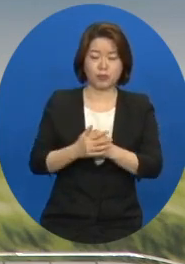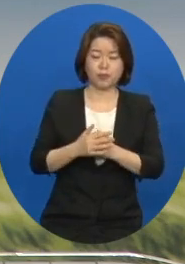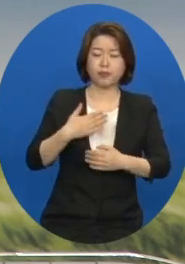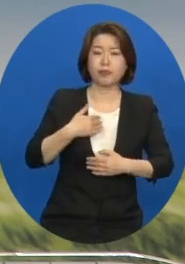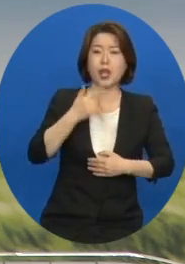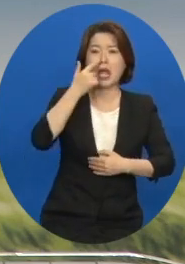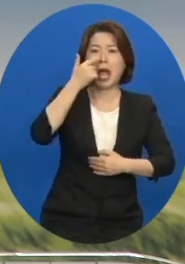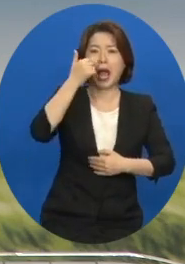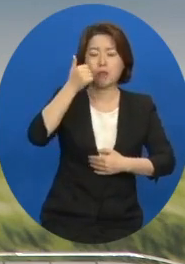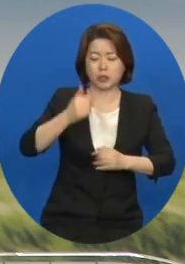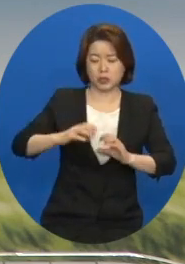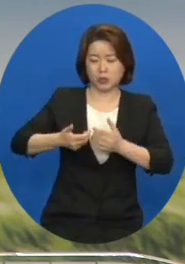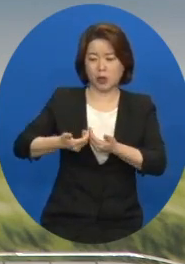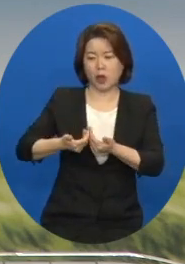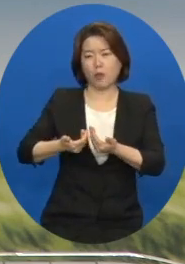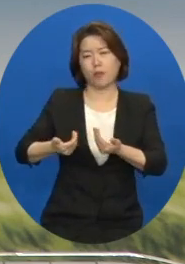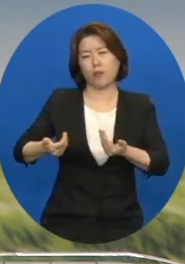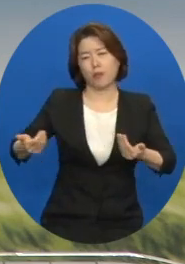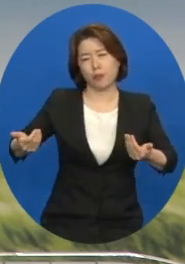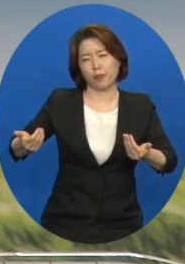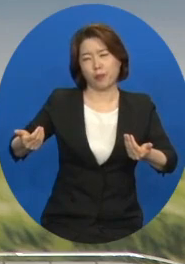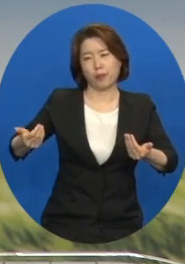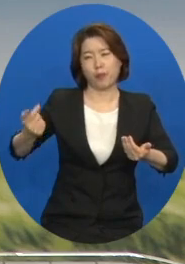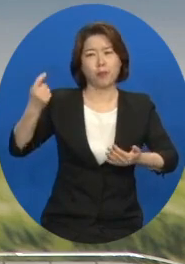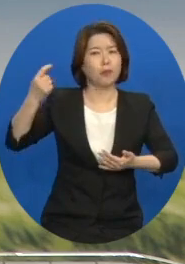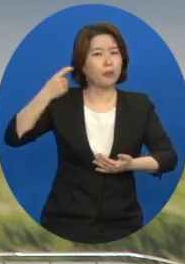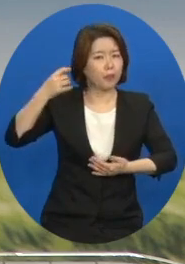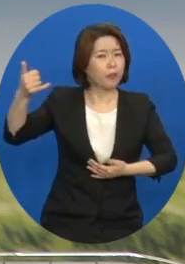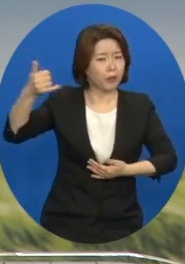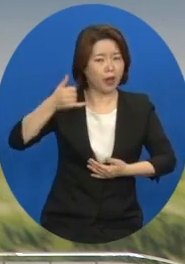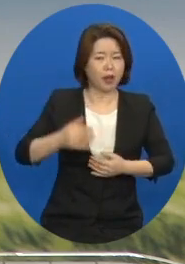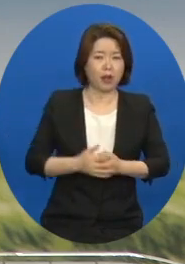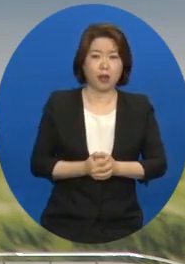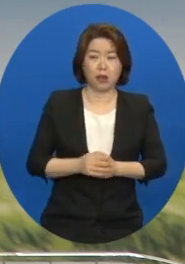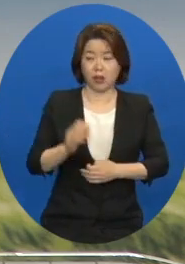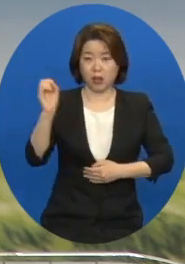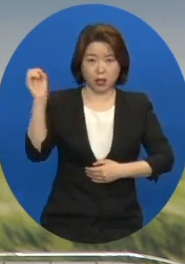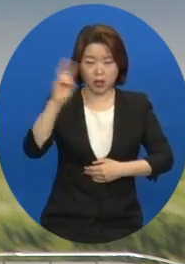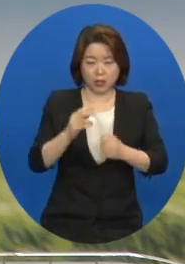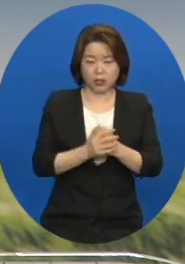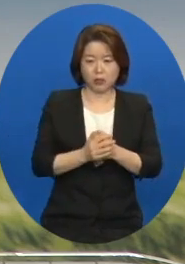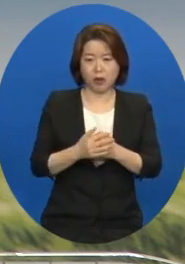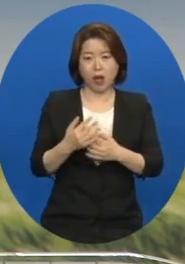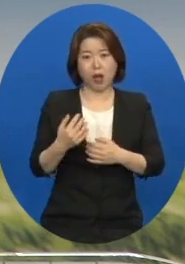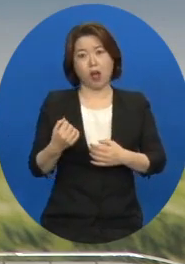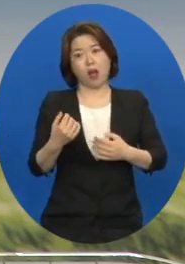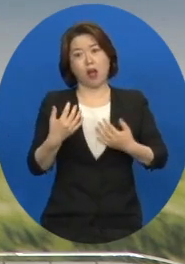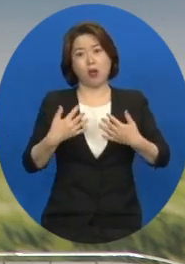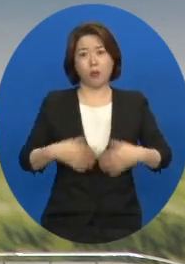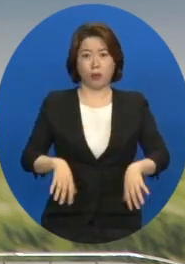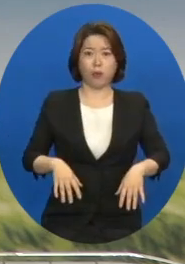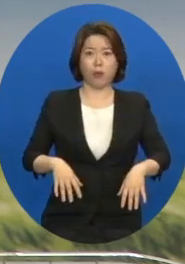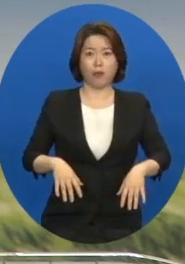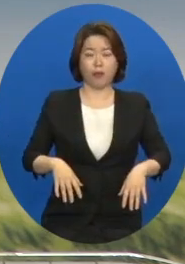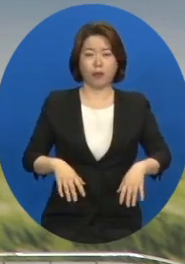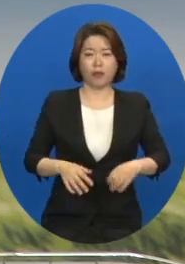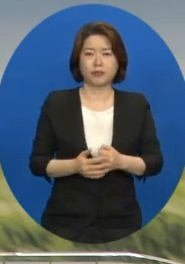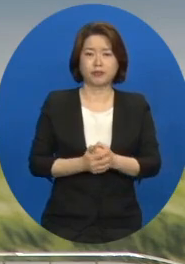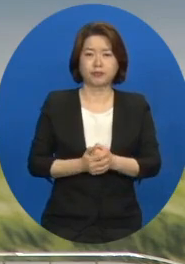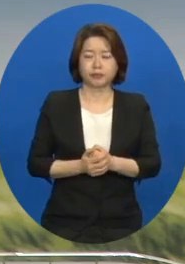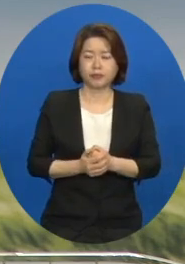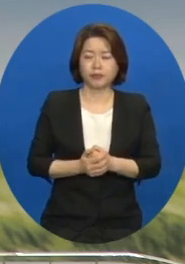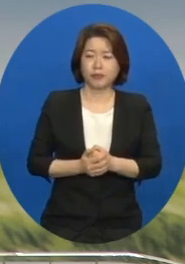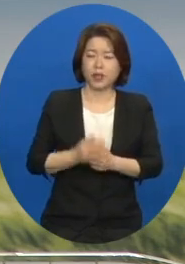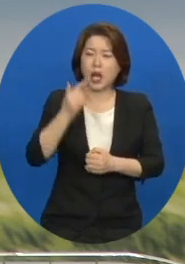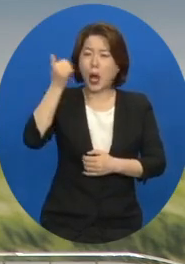부친이 소천하셨다는 소식이 왔습니다. 갑자기 그날 힘이 다 빠지더라고요. 몸의 상태가